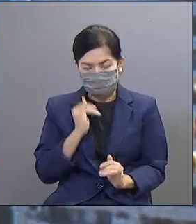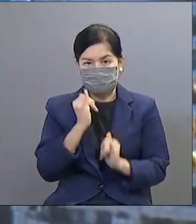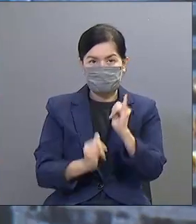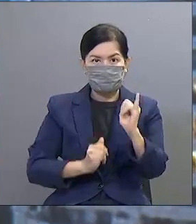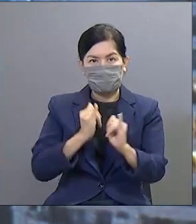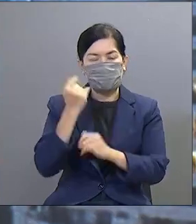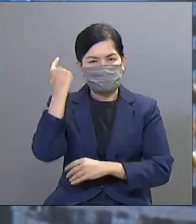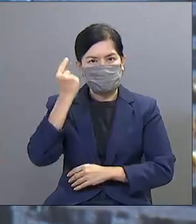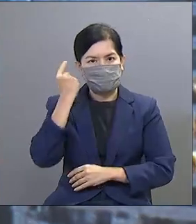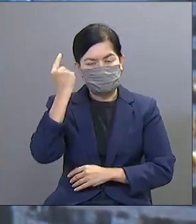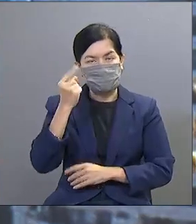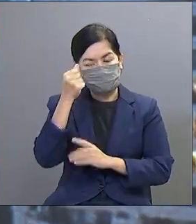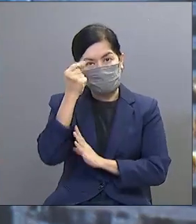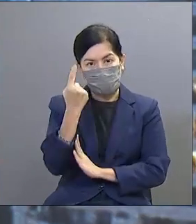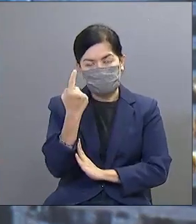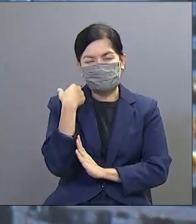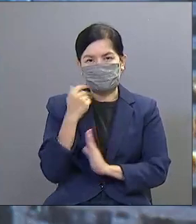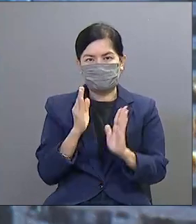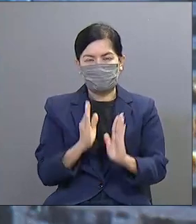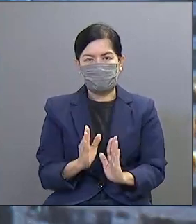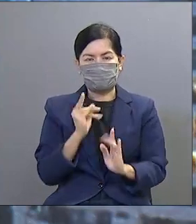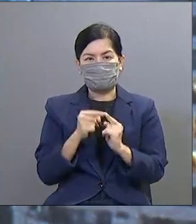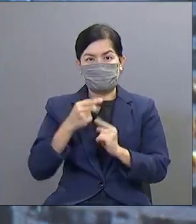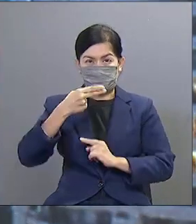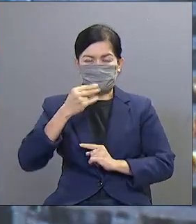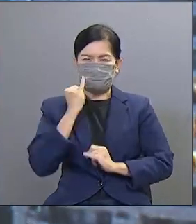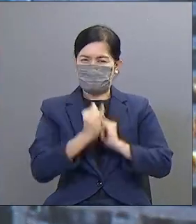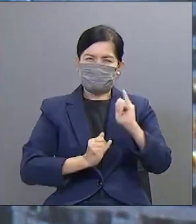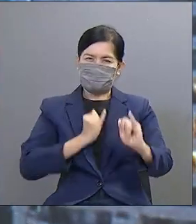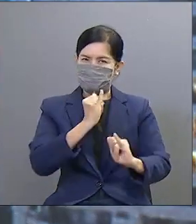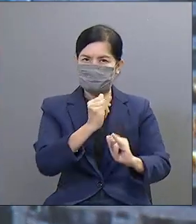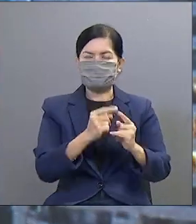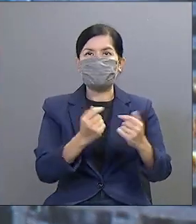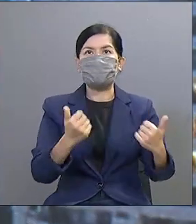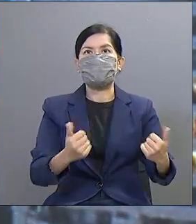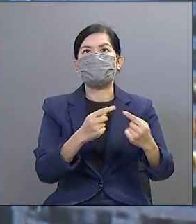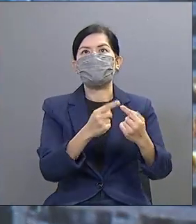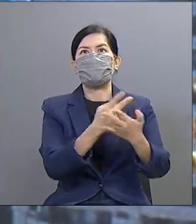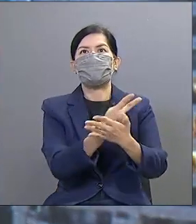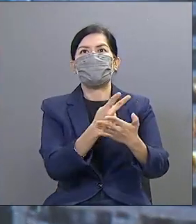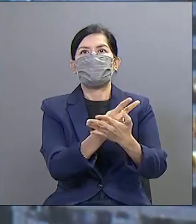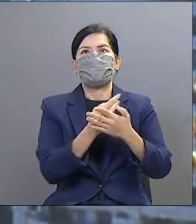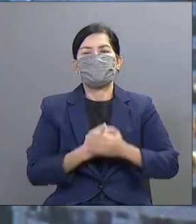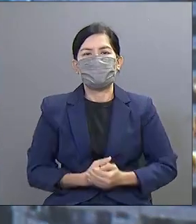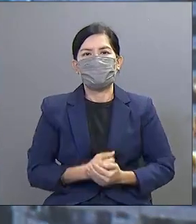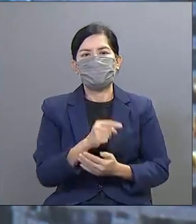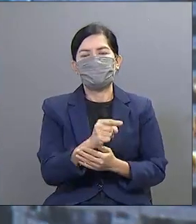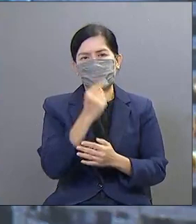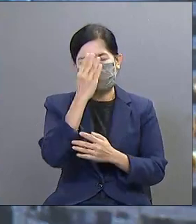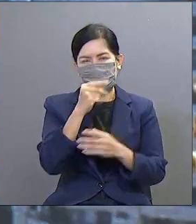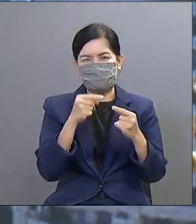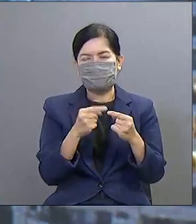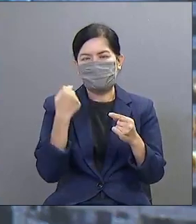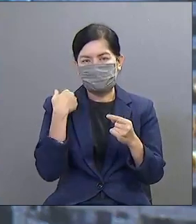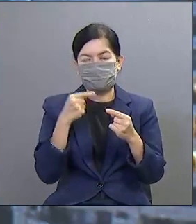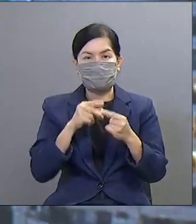Edwardารจนับรีอนนี้ต้บอกว่าไม่ใช่ภาอิสารมืองกลางอีกกองกเป